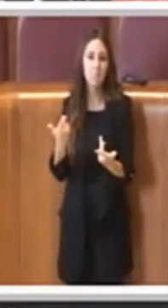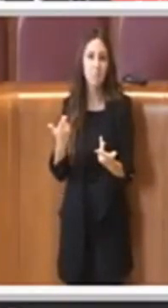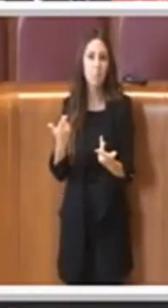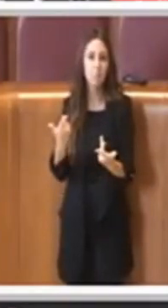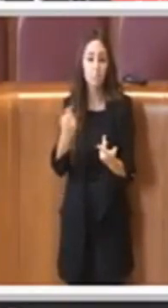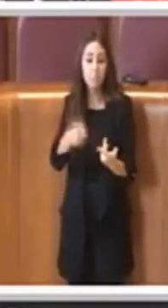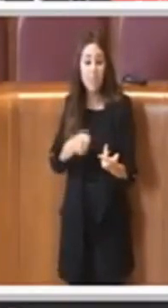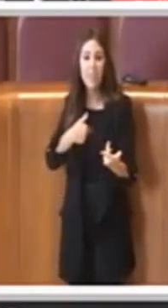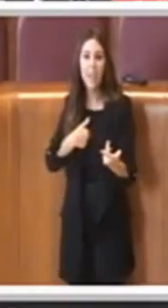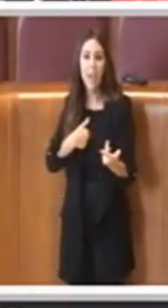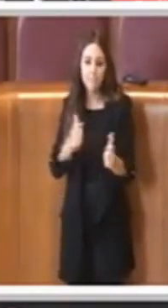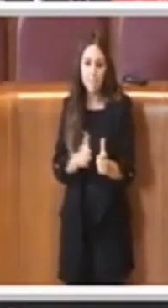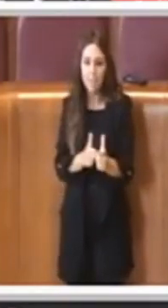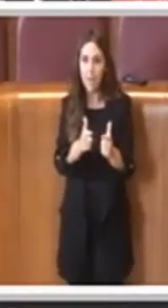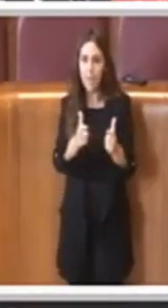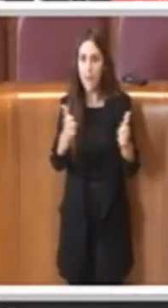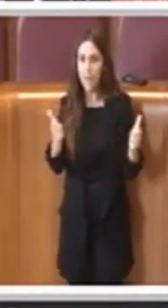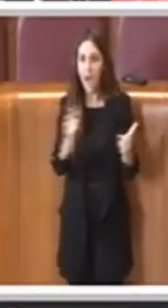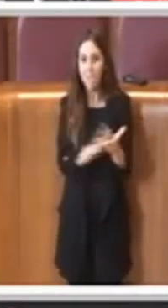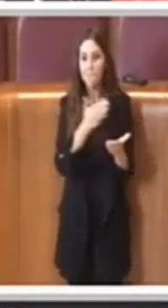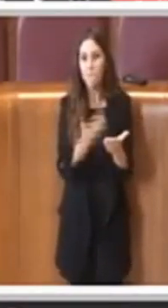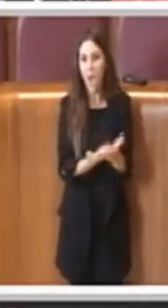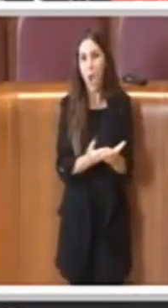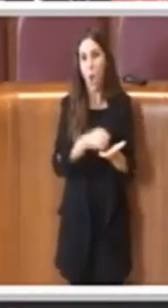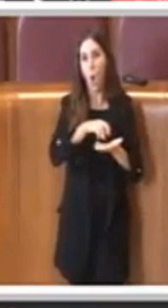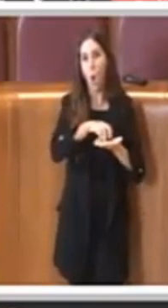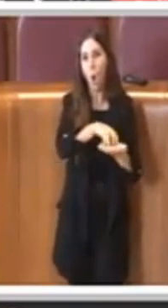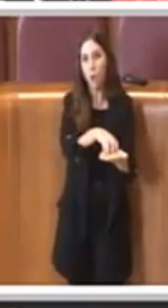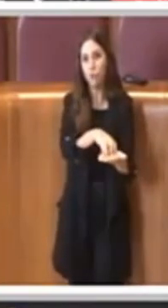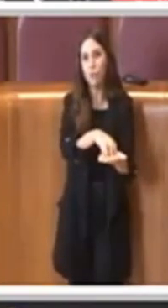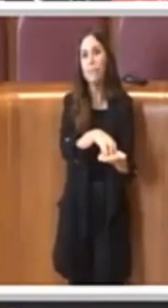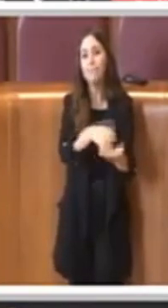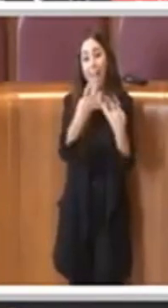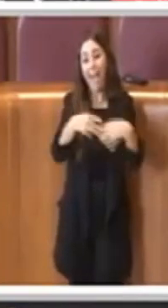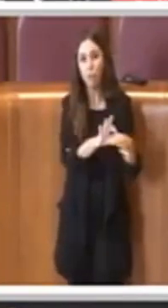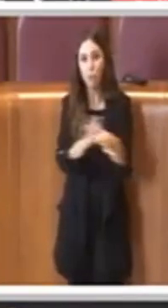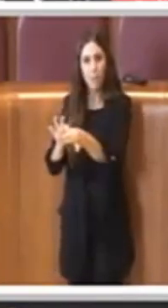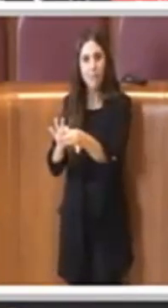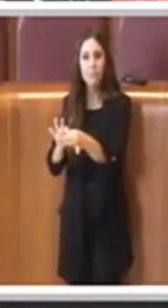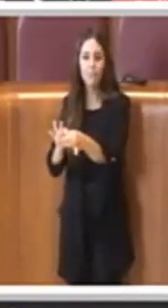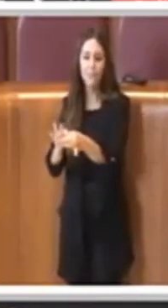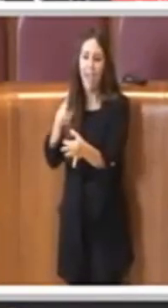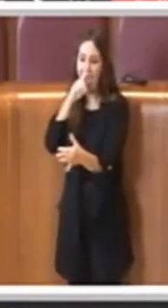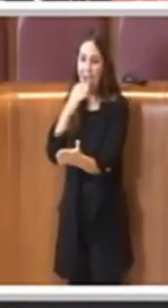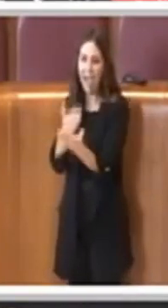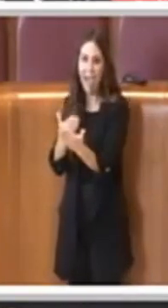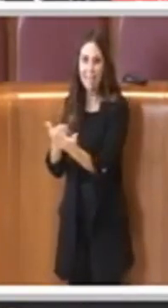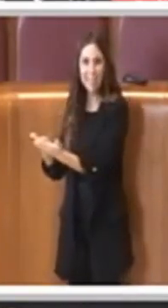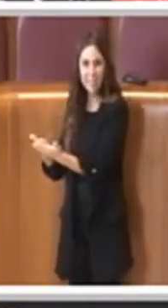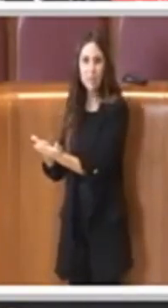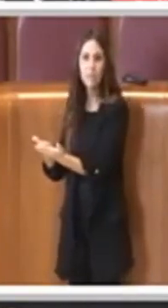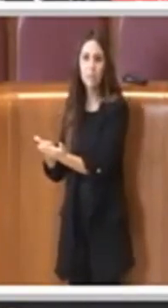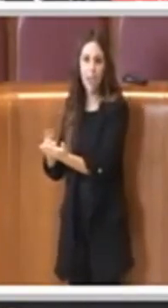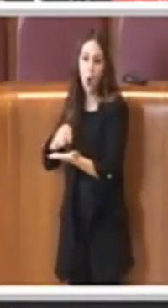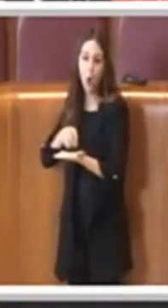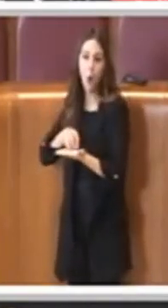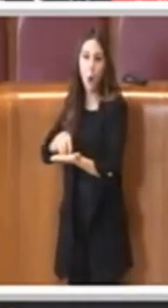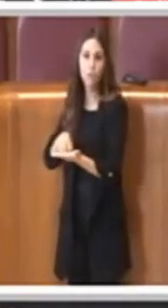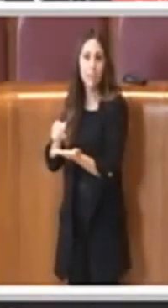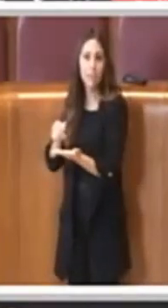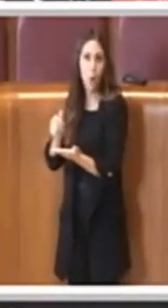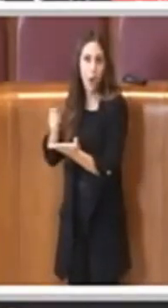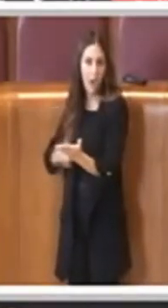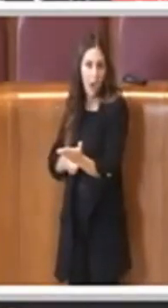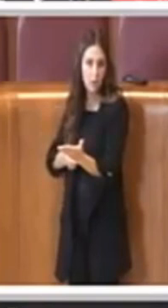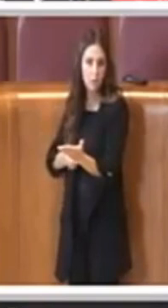a questo accrescimento del valore della concessione ci sarà un adeguamento del canone di concessione. Anche in questo